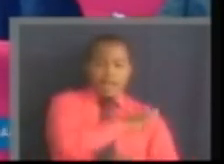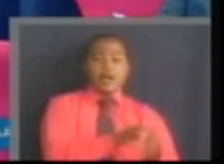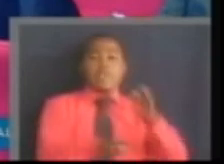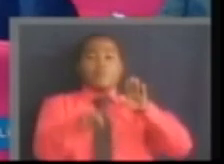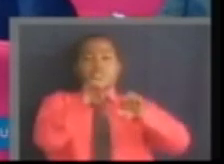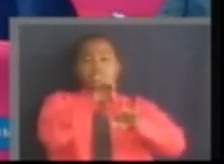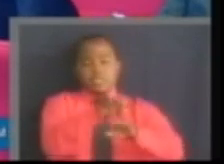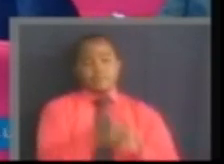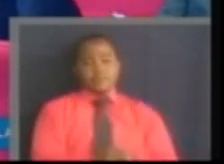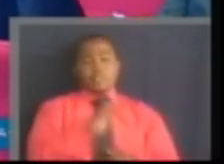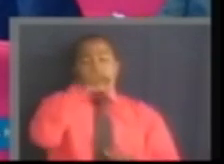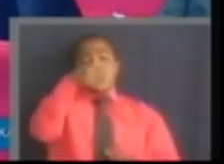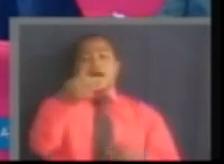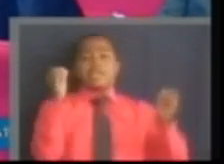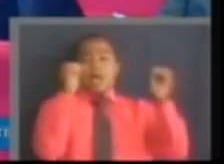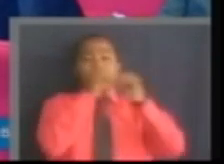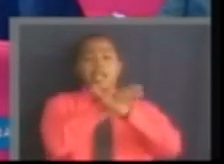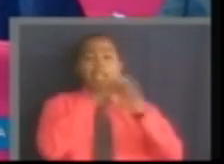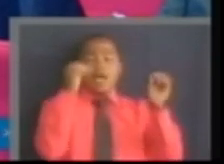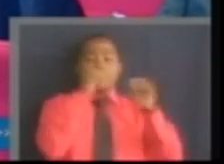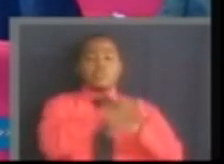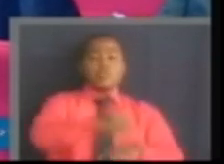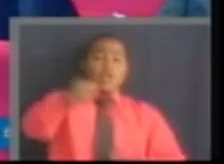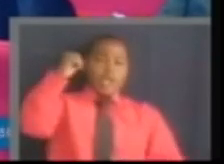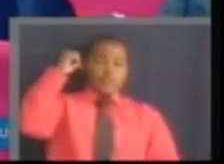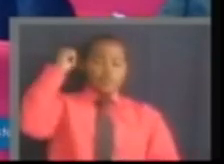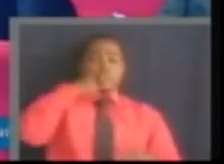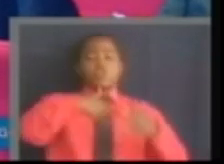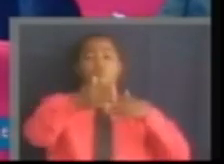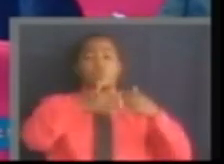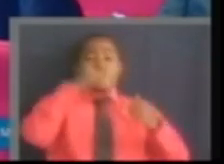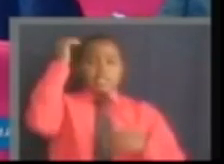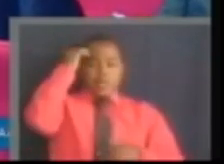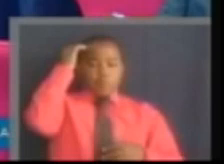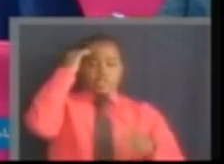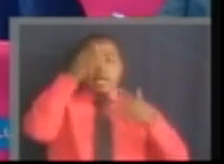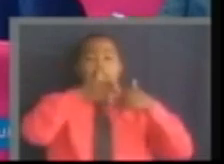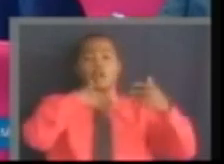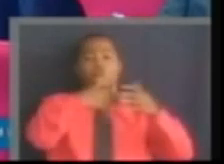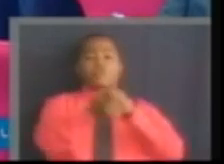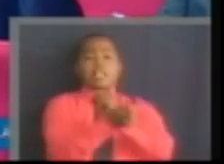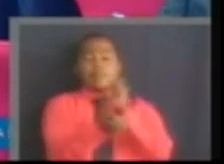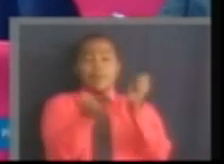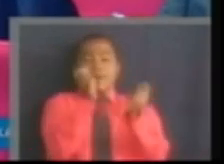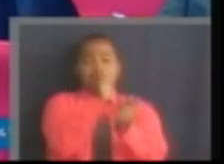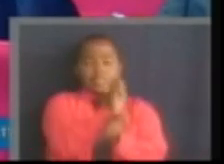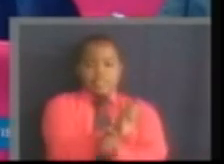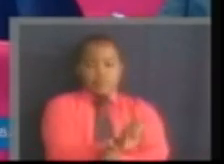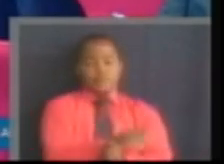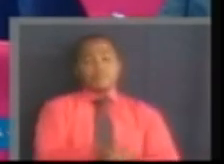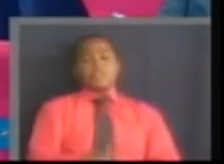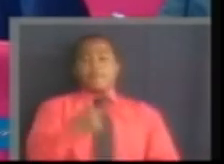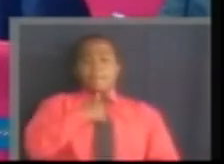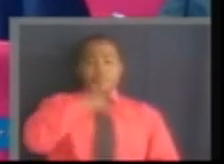na baada ya malalamiko ya juzi umefanya busara ya kufanya mabadiliko. Lakini mimi niko na shauri